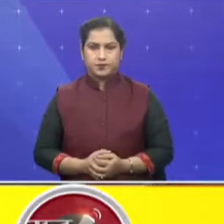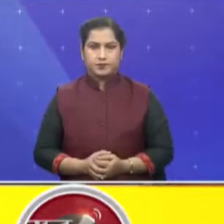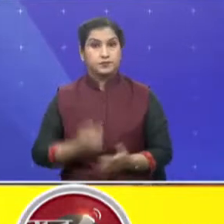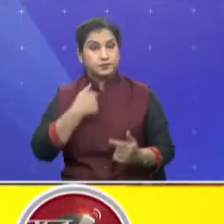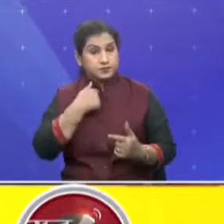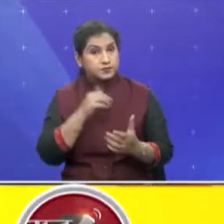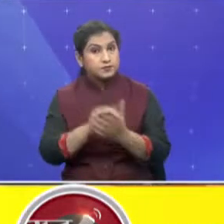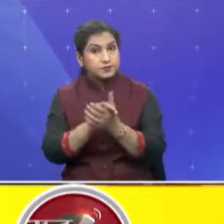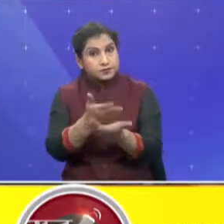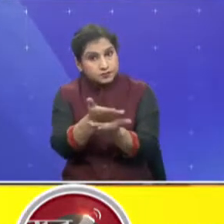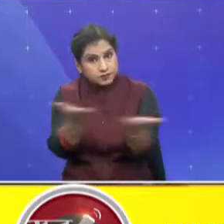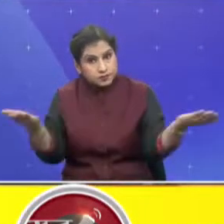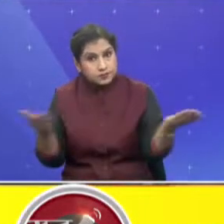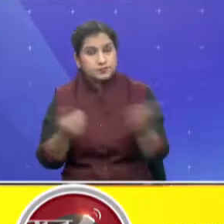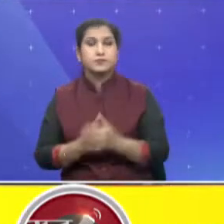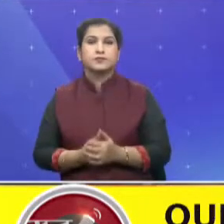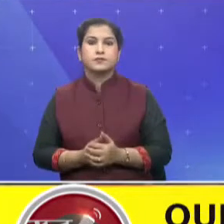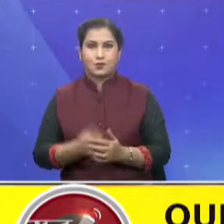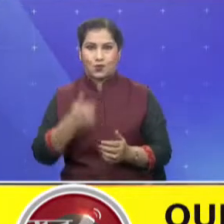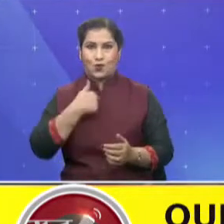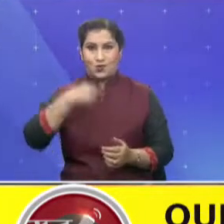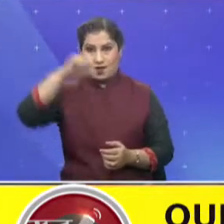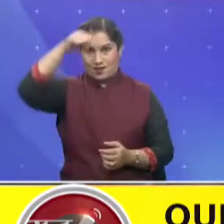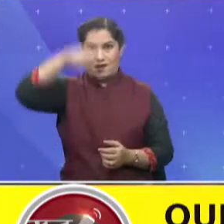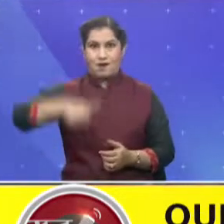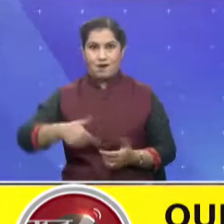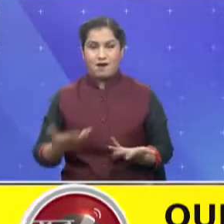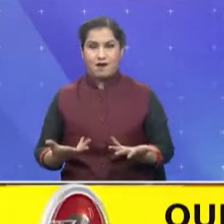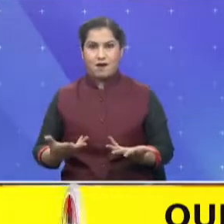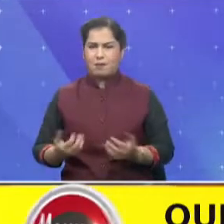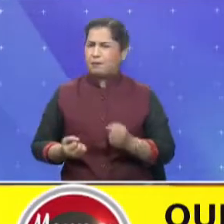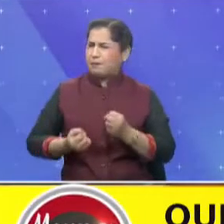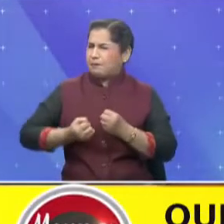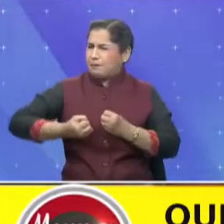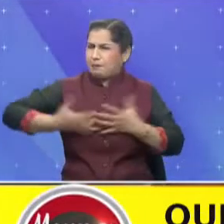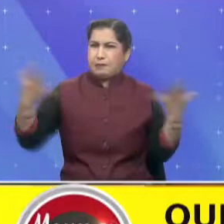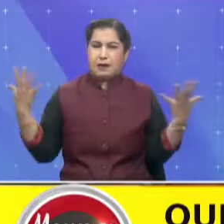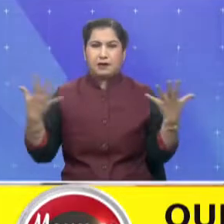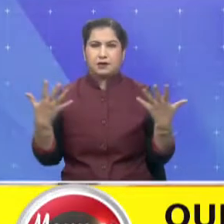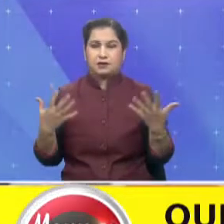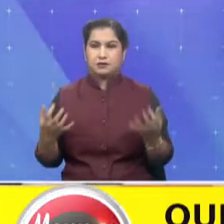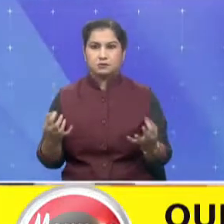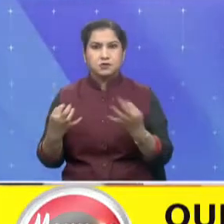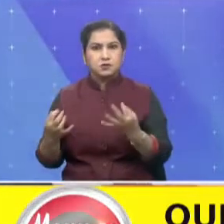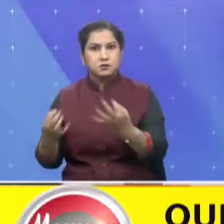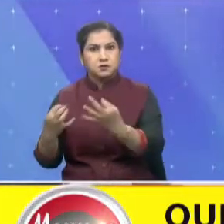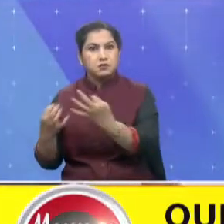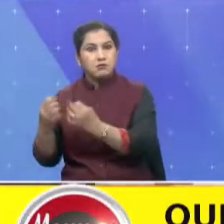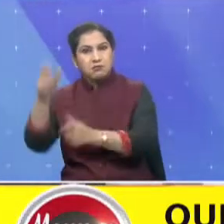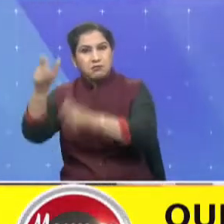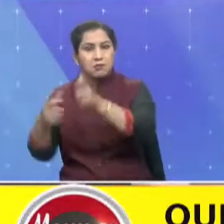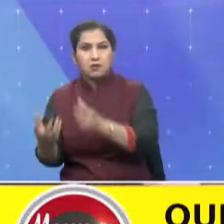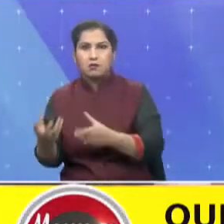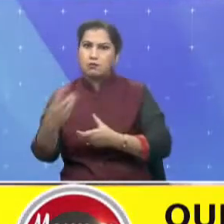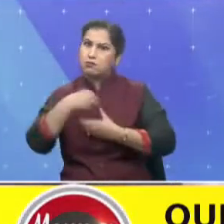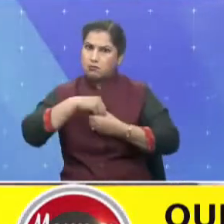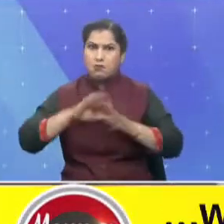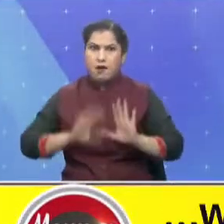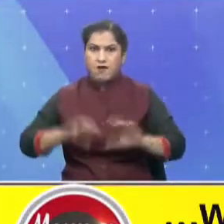मेरे प्यारे देशवासियों, हमारा भारत कई अनेक असाधारण प्रतिभाओं से संपन्न